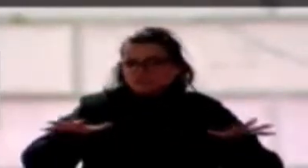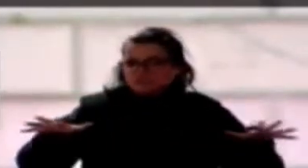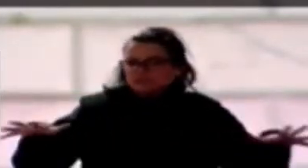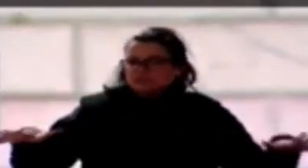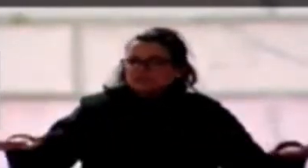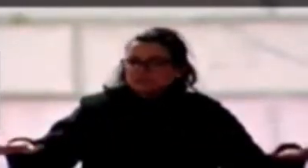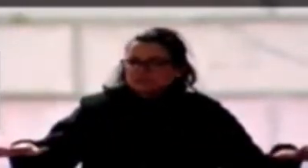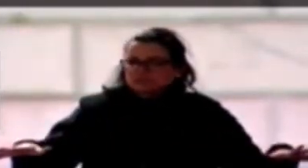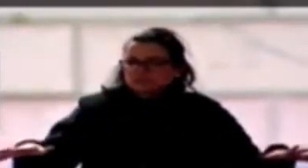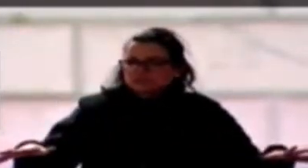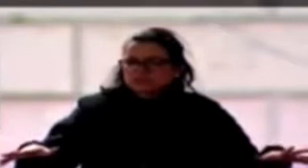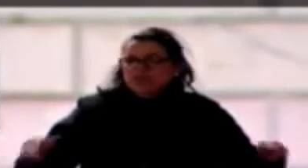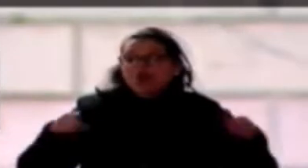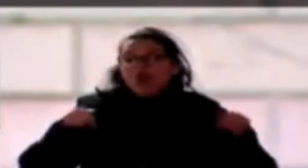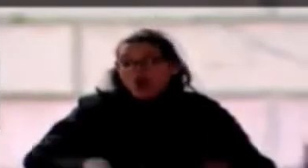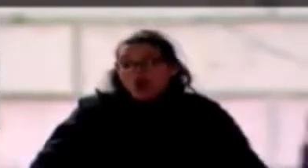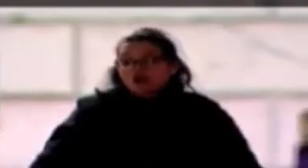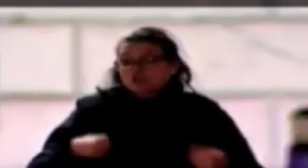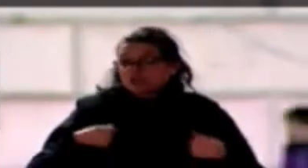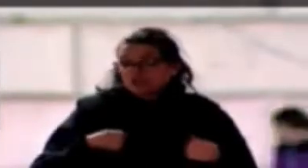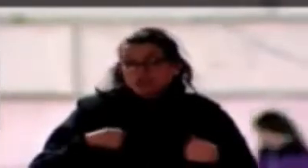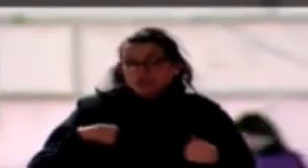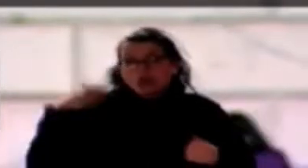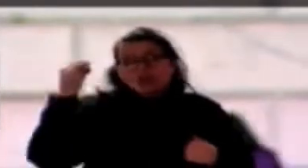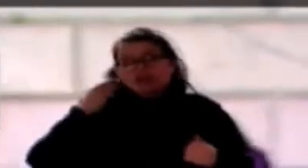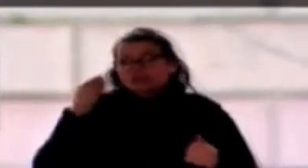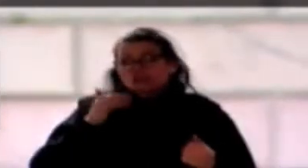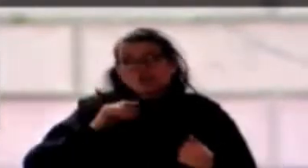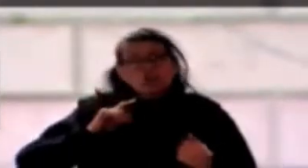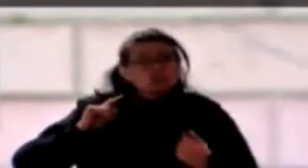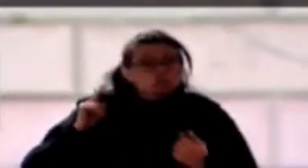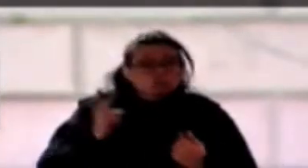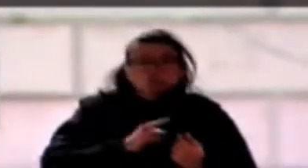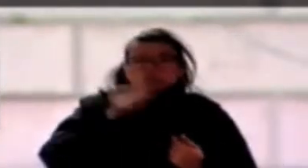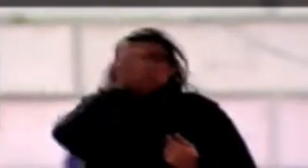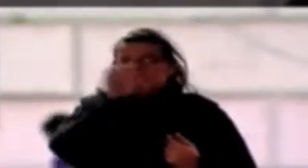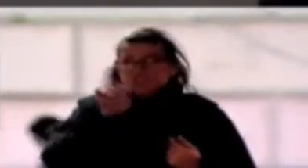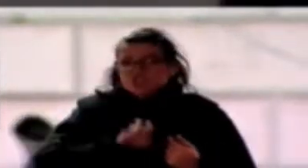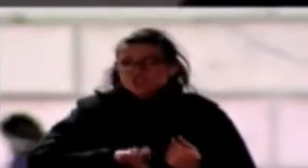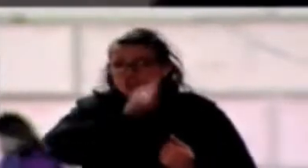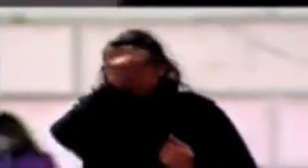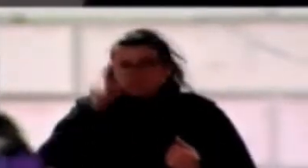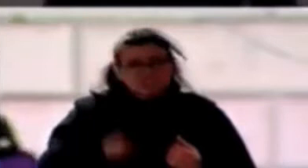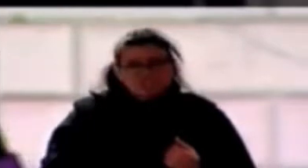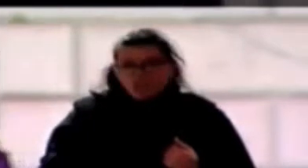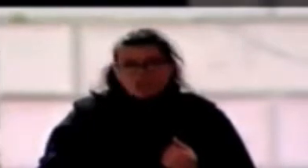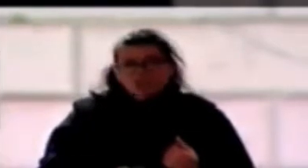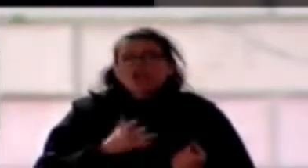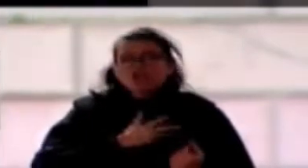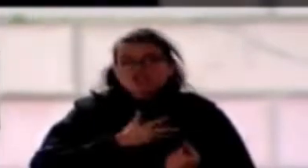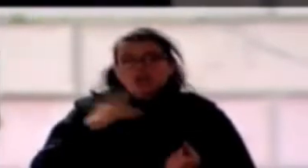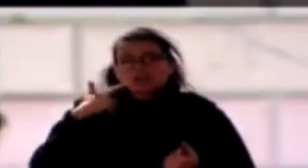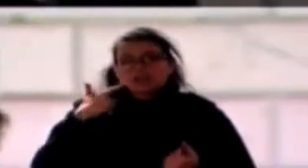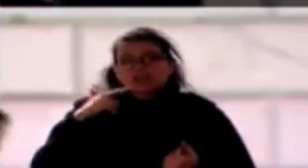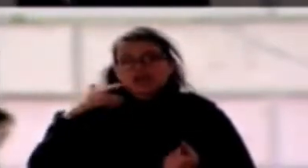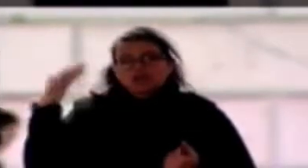in metastasi, io credo che oggi non si sia regione del nostro Paese che sia immune da questo cancro. Un